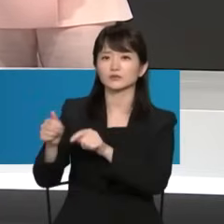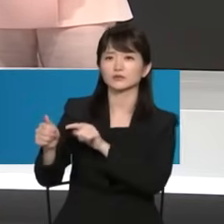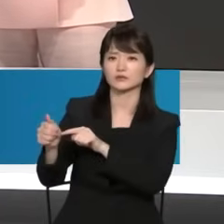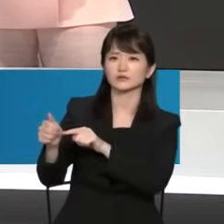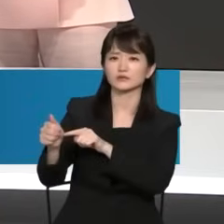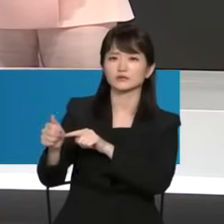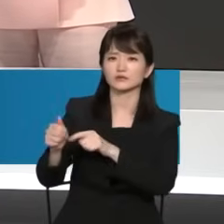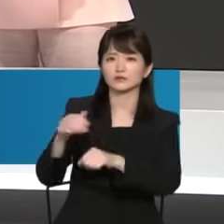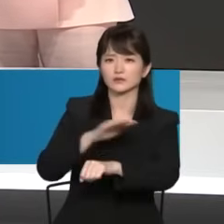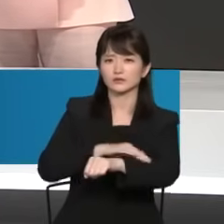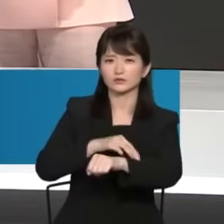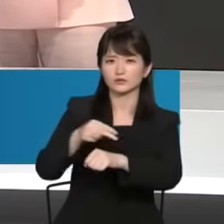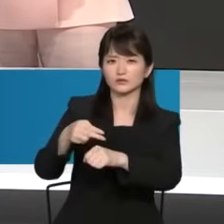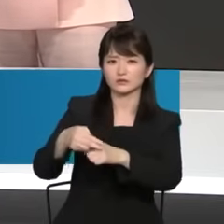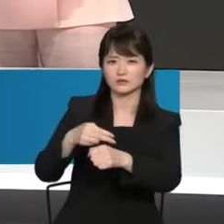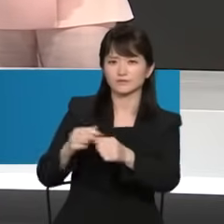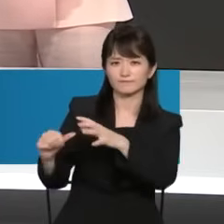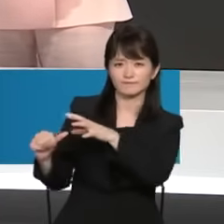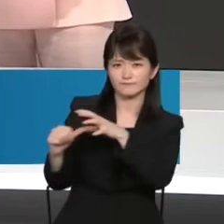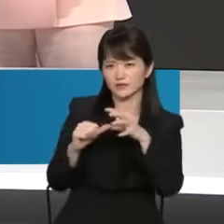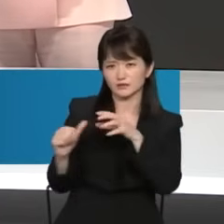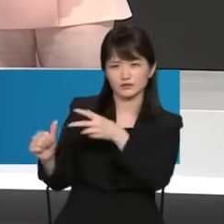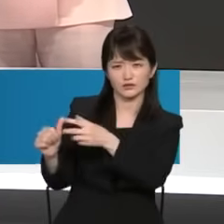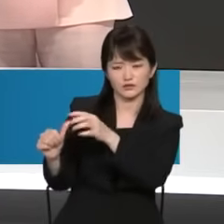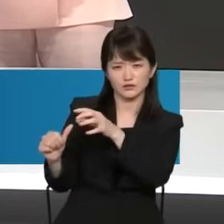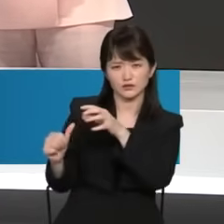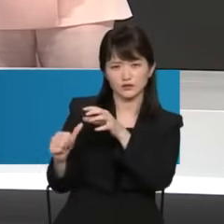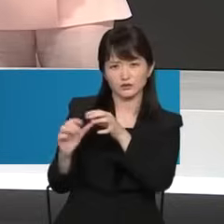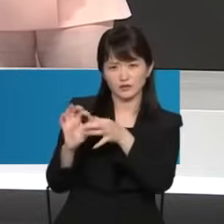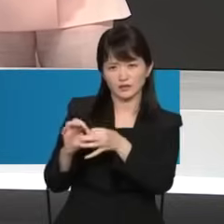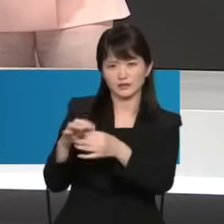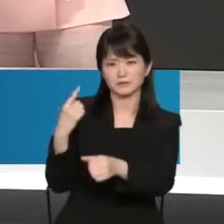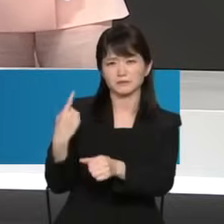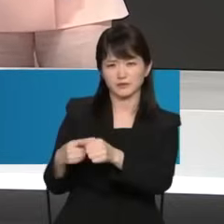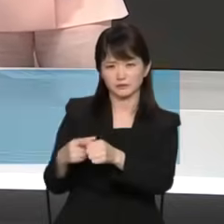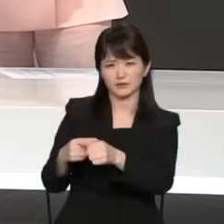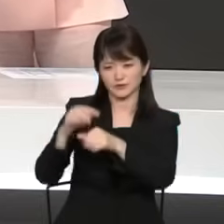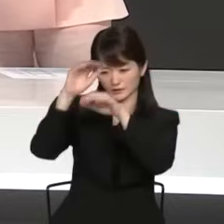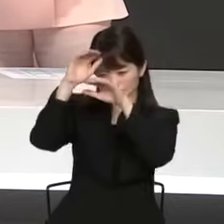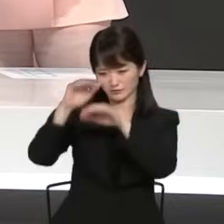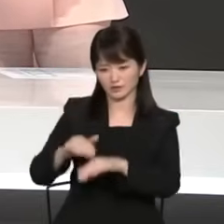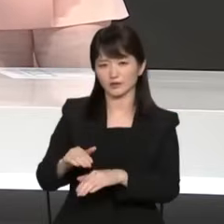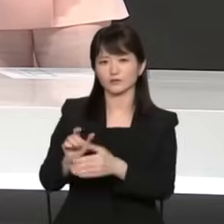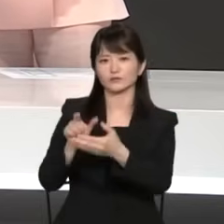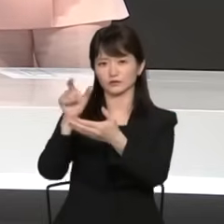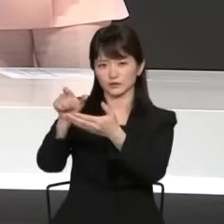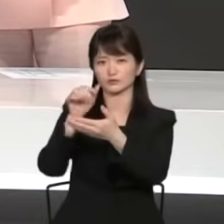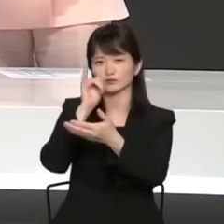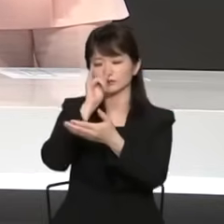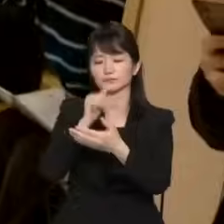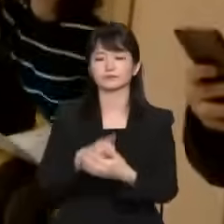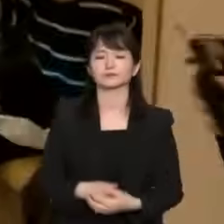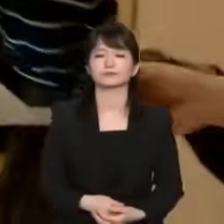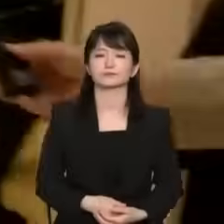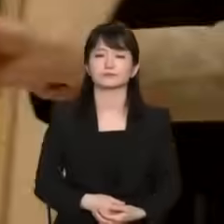전공의들을 착취하는 역할을 해왔다고 비판하는 내용의 언론 기고문을 공유하기도 했습니다. 이혜원 기자입니다.